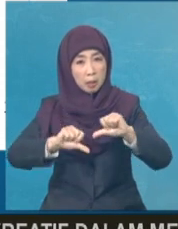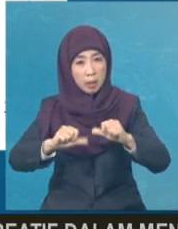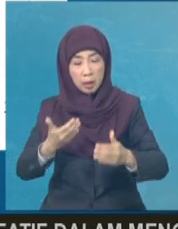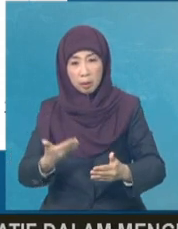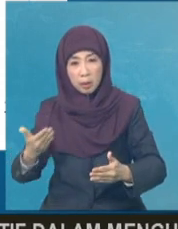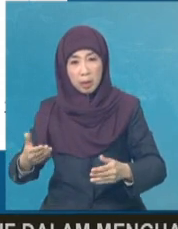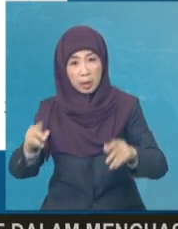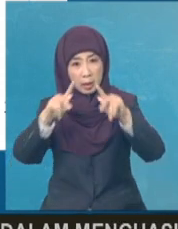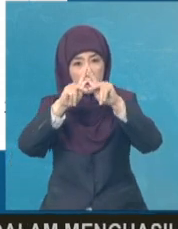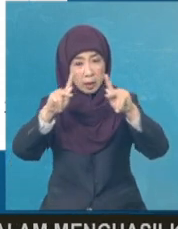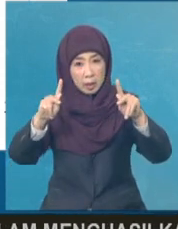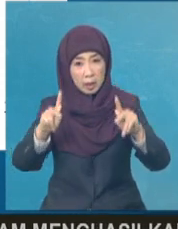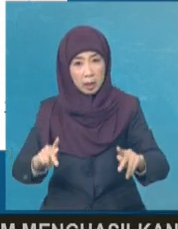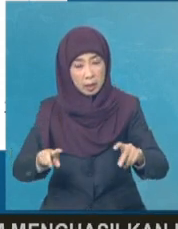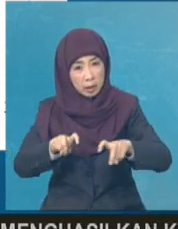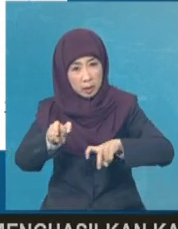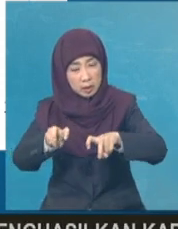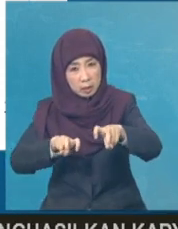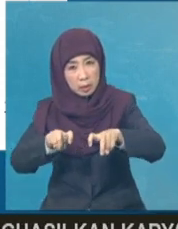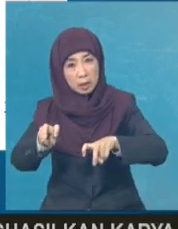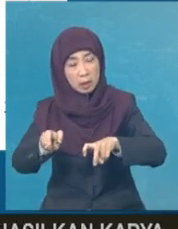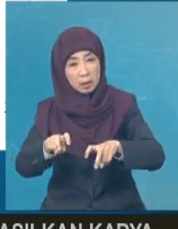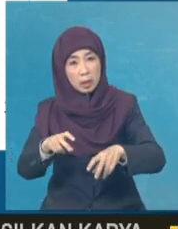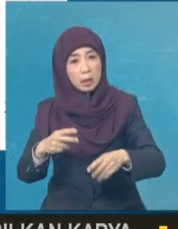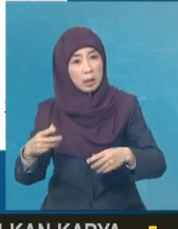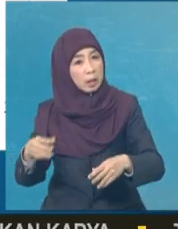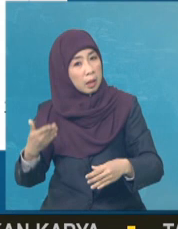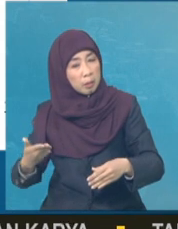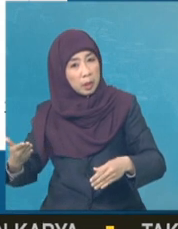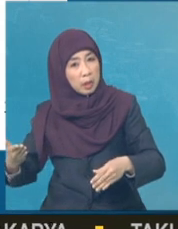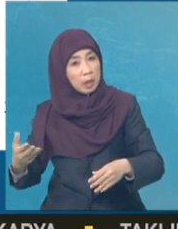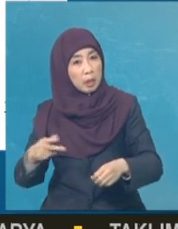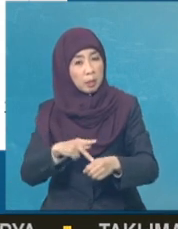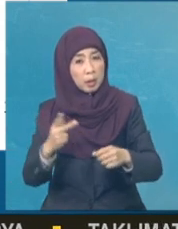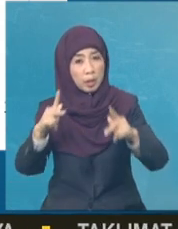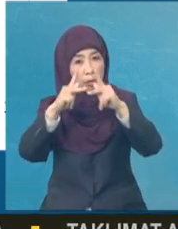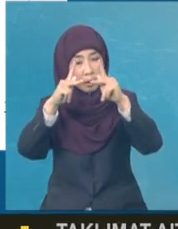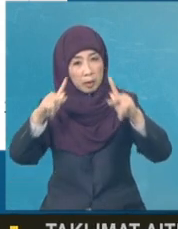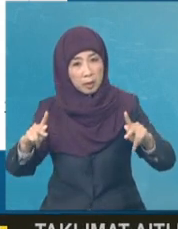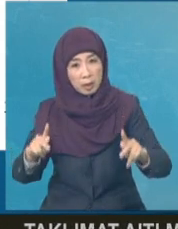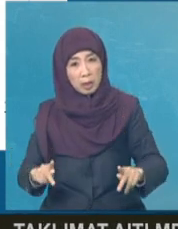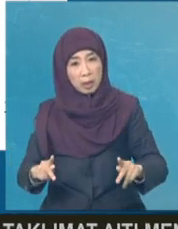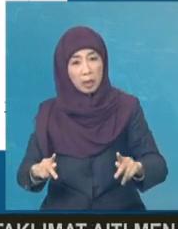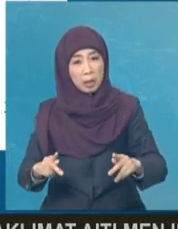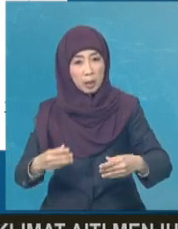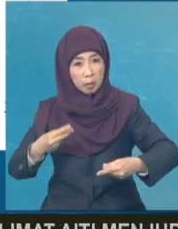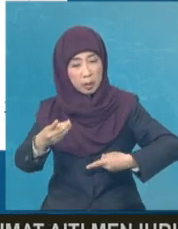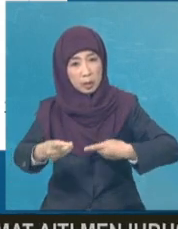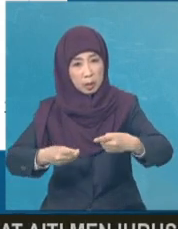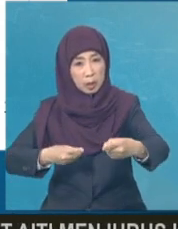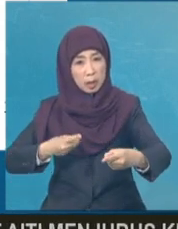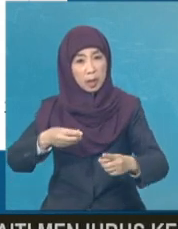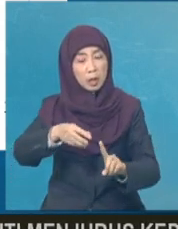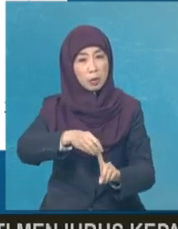barang keluaran kilang jengkel dan kelengkapan pengangkutan dan parang keluaran kilang sementara itu pasaran ekspor